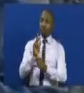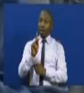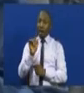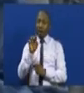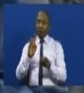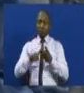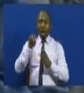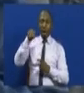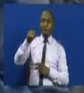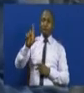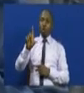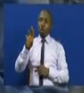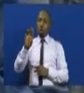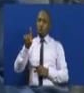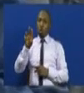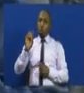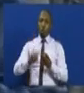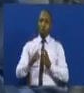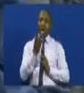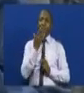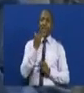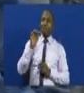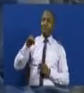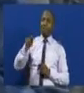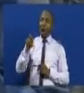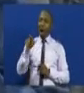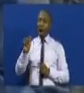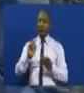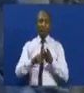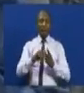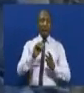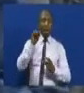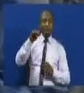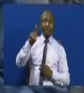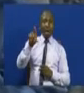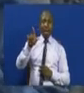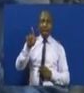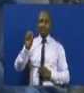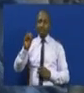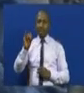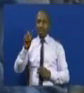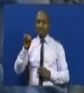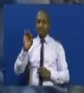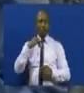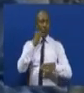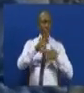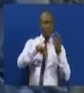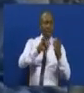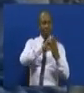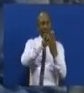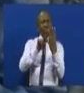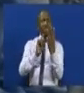mlungulungu, karafuu na pilipili manga, au karafuu na mdalasini, au kachanganya angalau tatu.